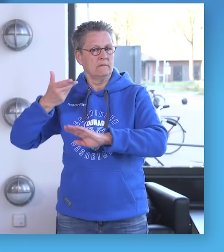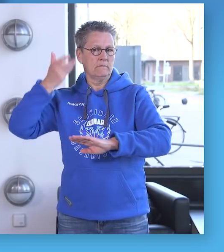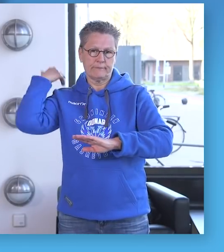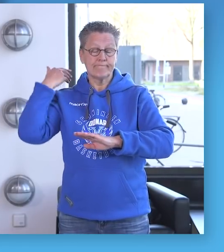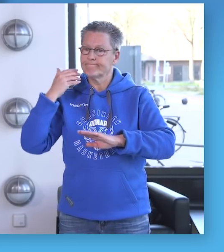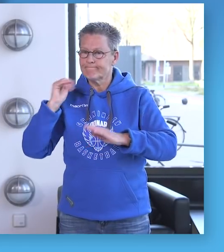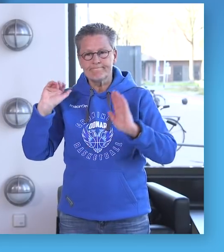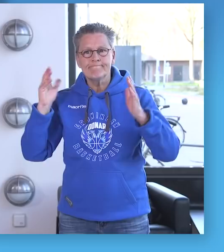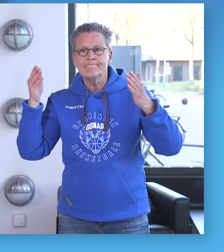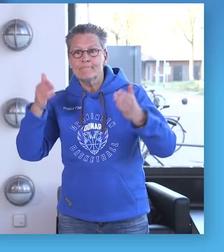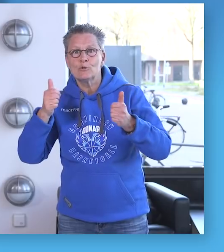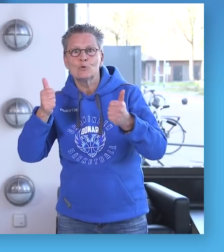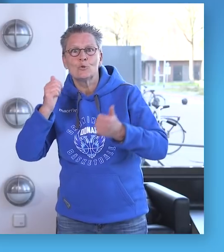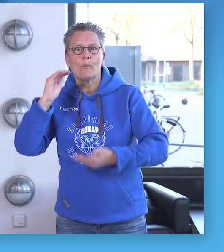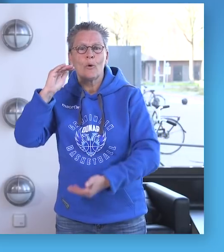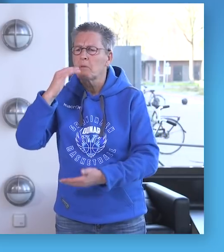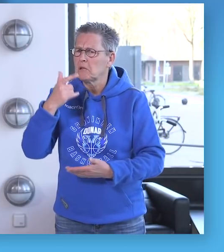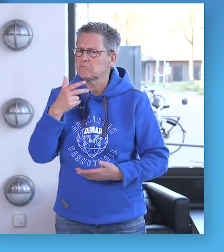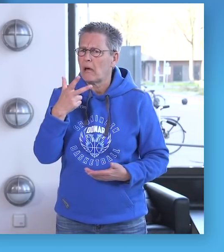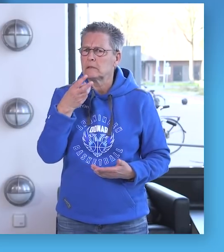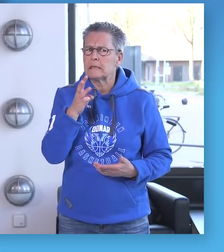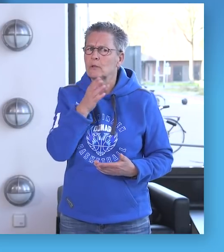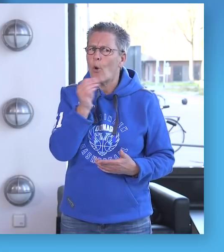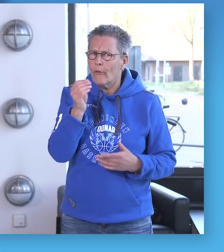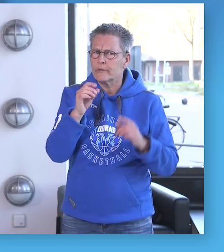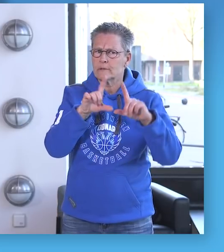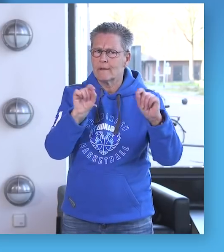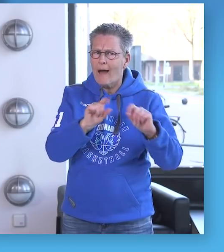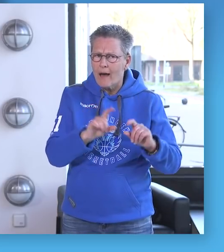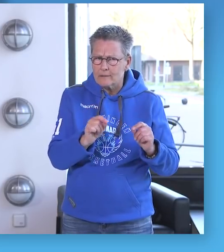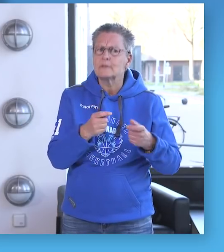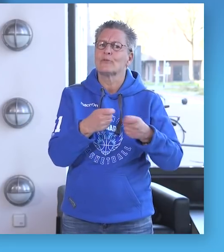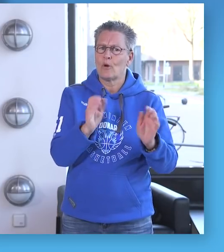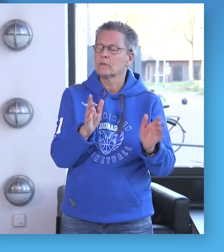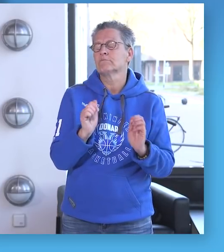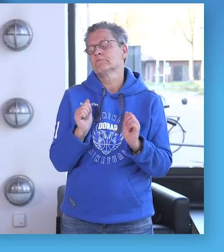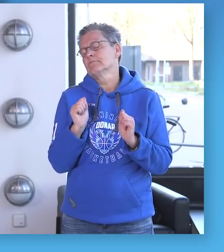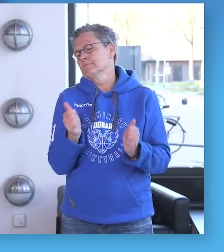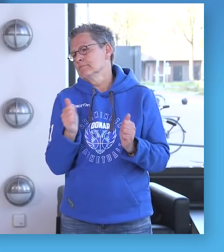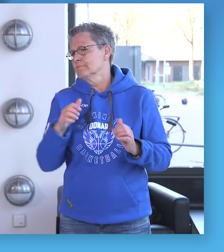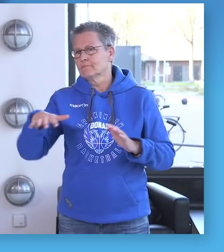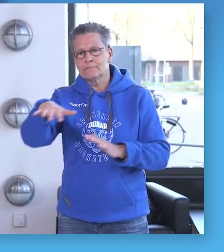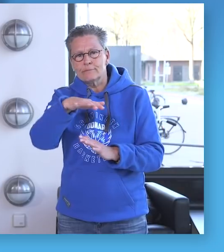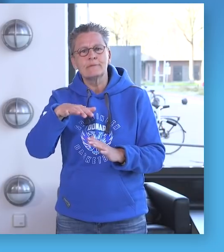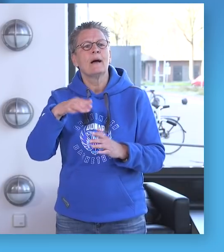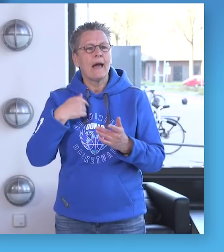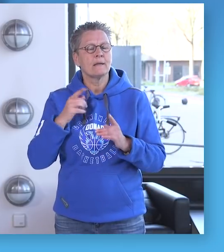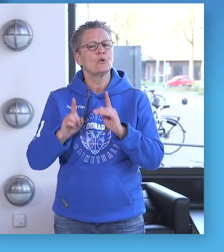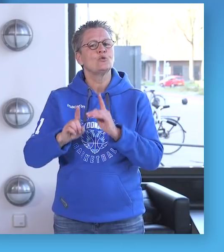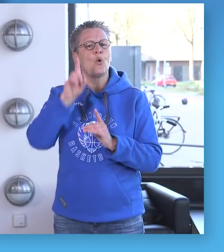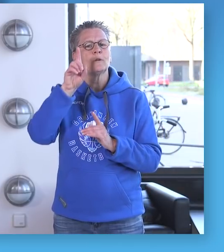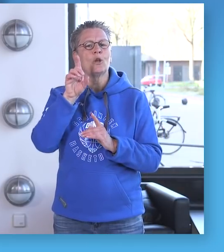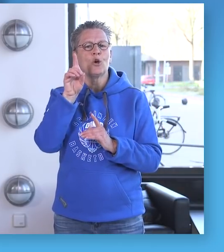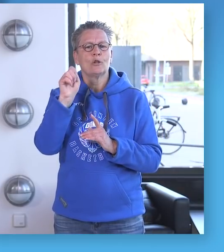we hadden al, dacht ik, iets van 3800 kaarten verkocht. Geweldige ambiance natuurlijk, een noordelijke derby.